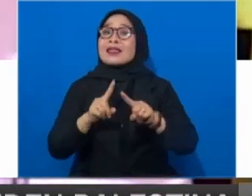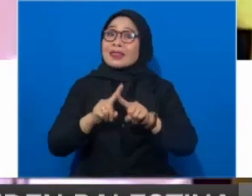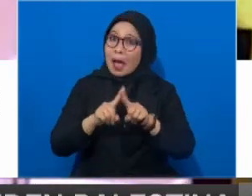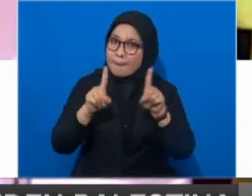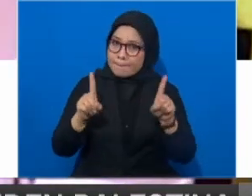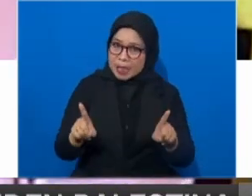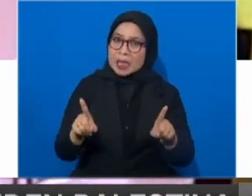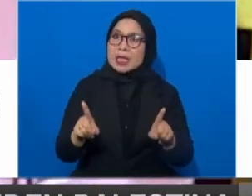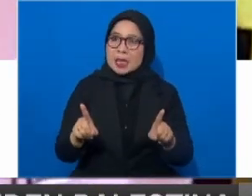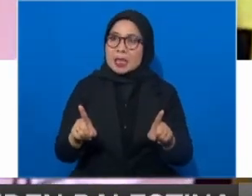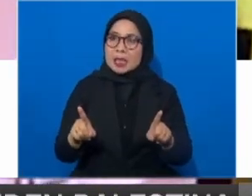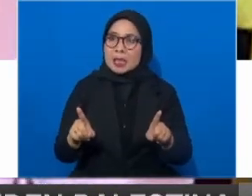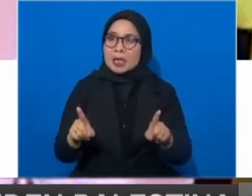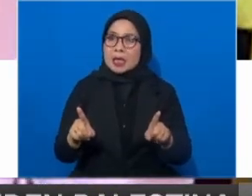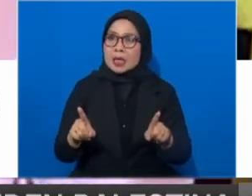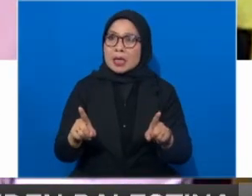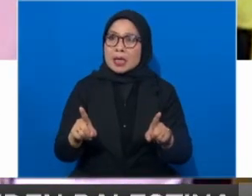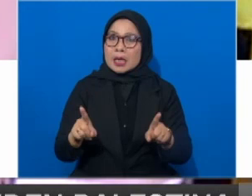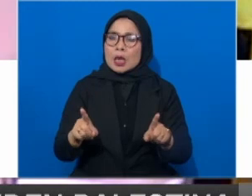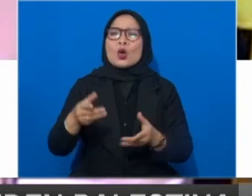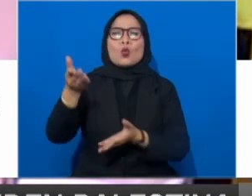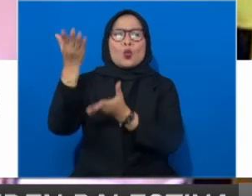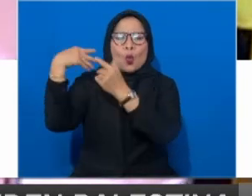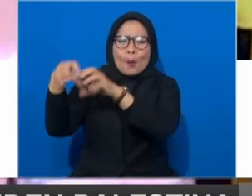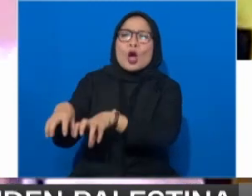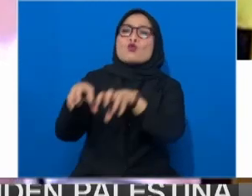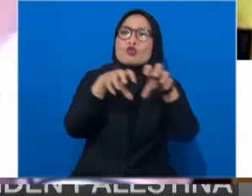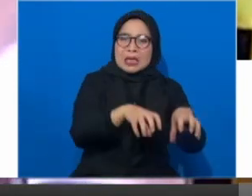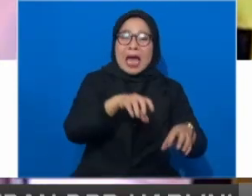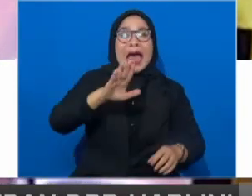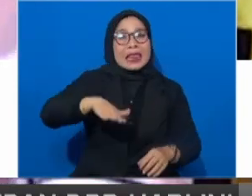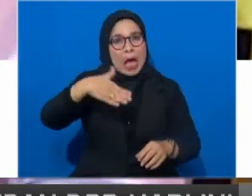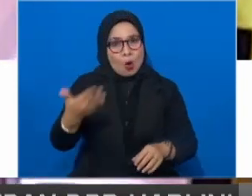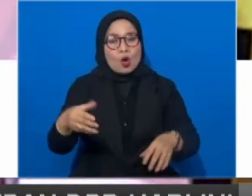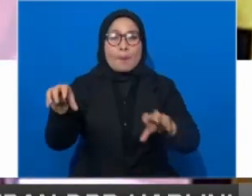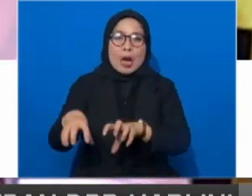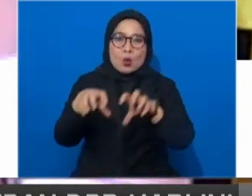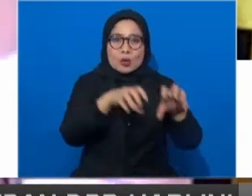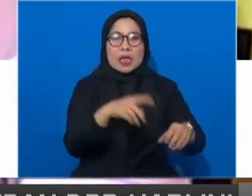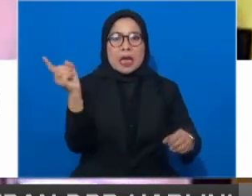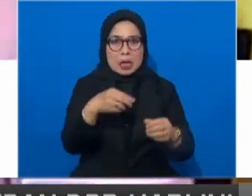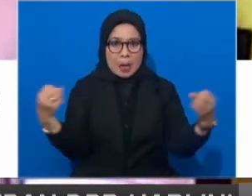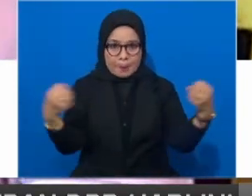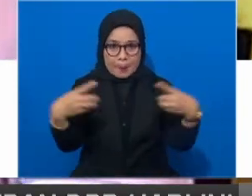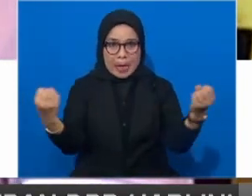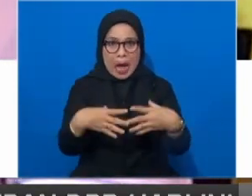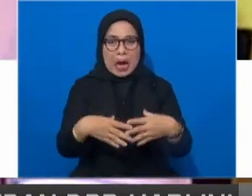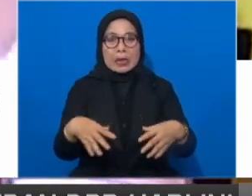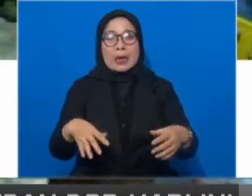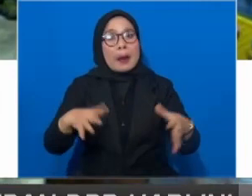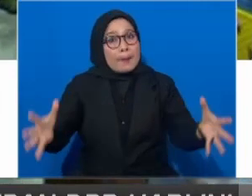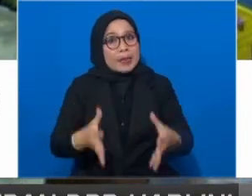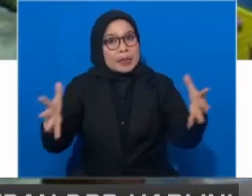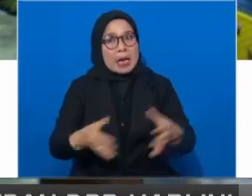boleh dibilang kaum pengungsi. Dari peperangan, bencana alam, nah mereka itu kebanyakan minim.